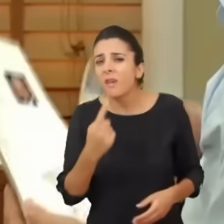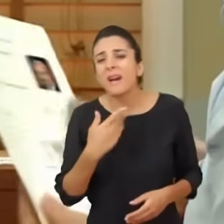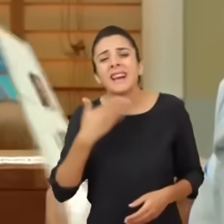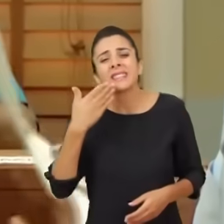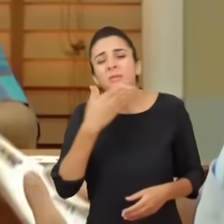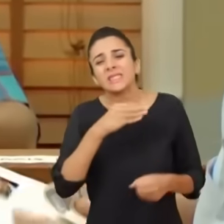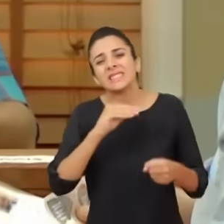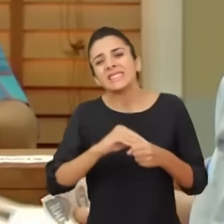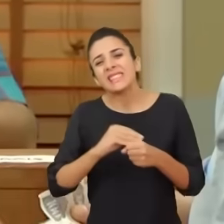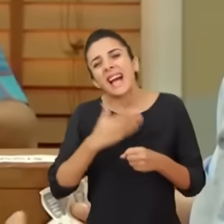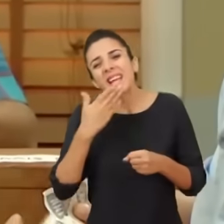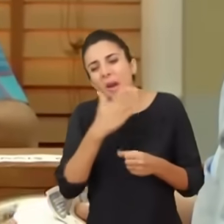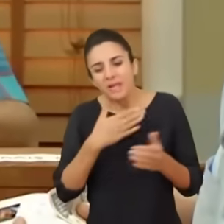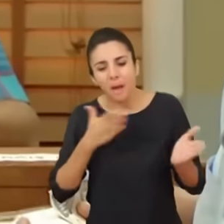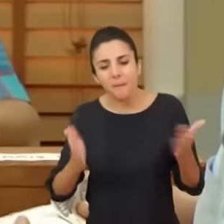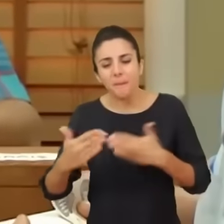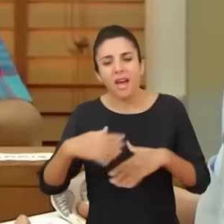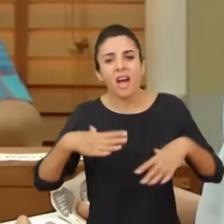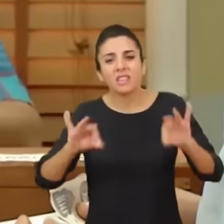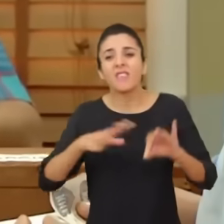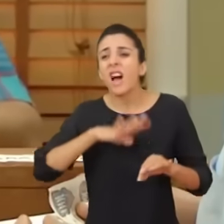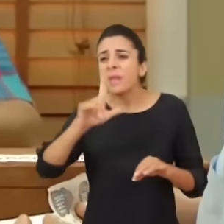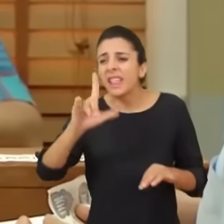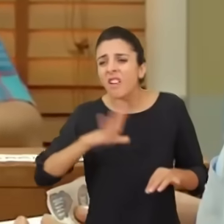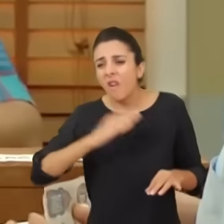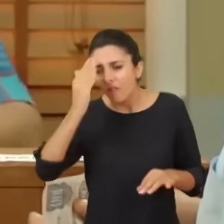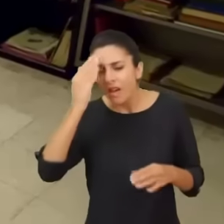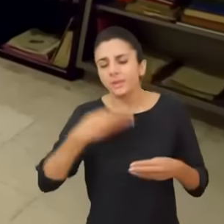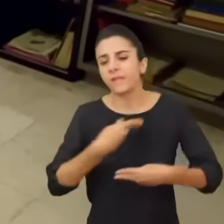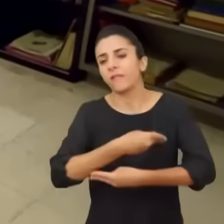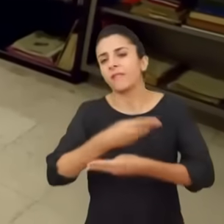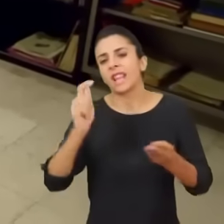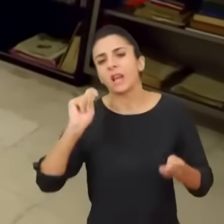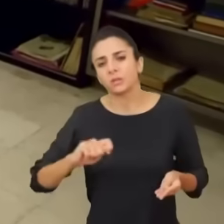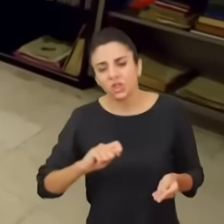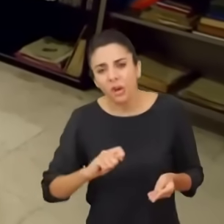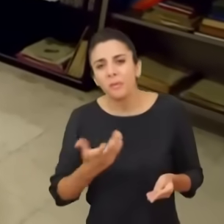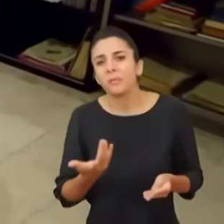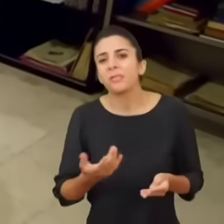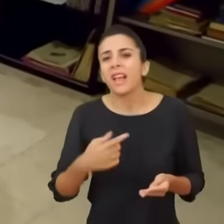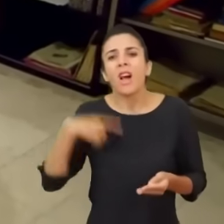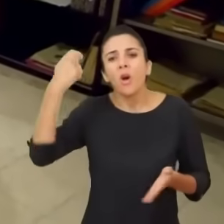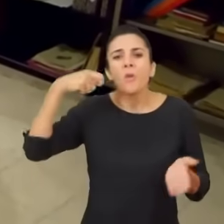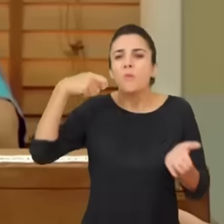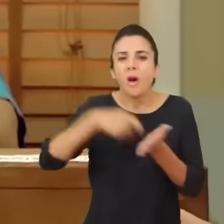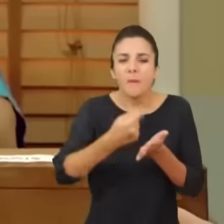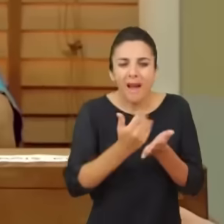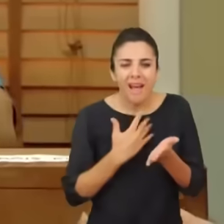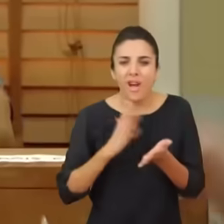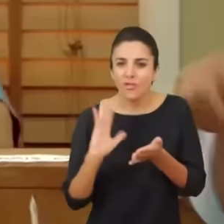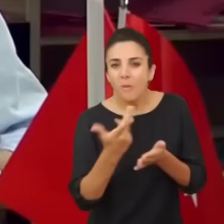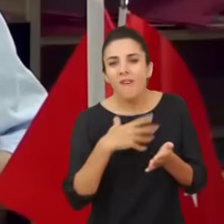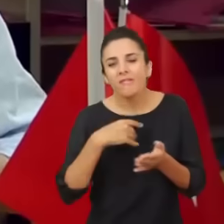Ramazan dolayısıyla böyle bir Ramazan paketi hazırladık. İhtiyacı olanlara dağıtacağız. İşte il muhaberek paralarını